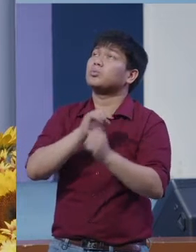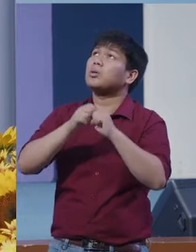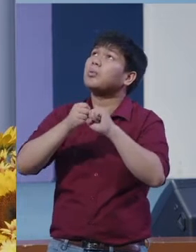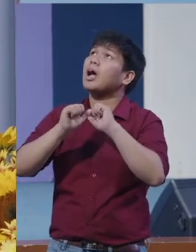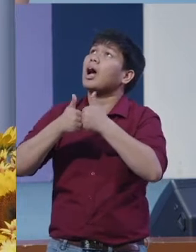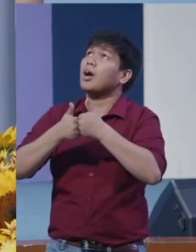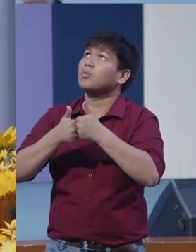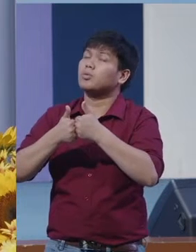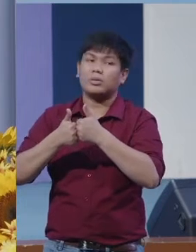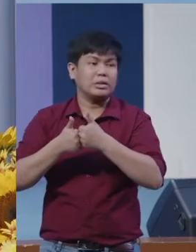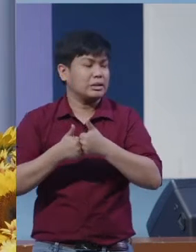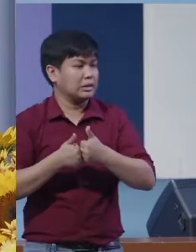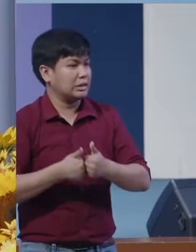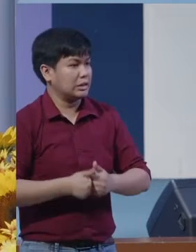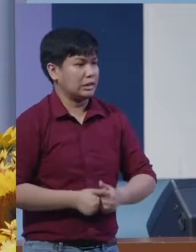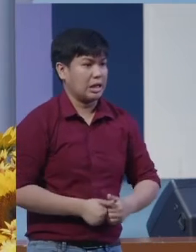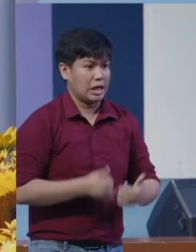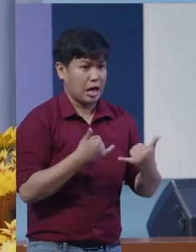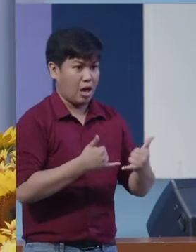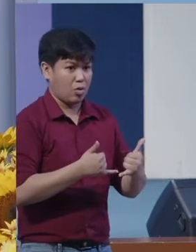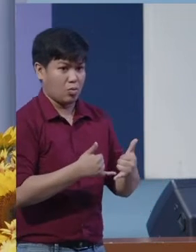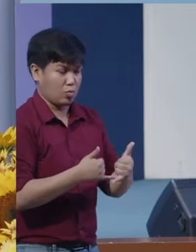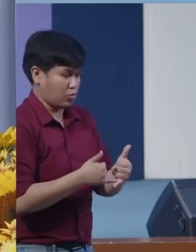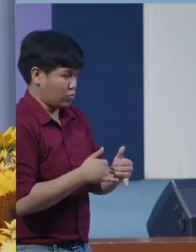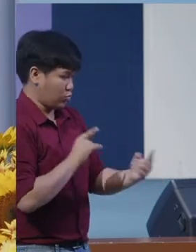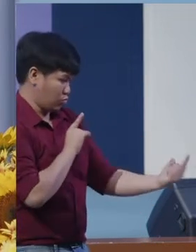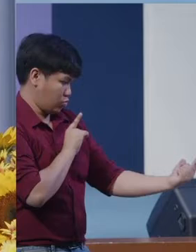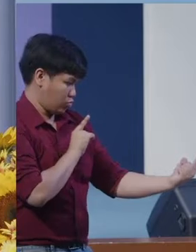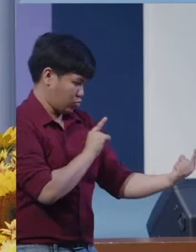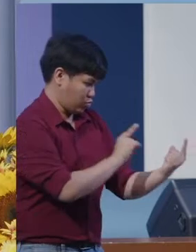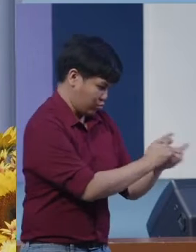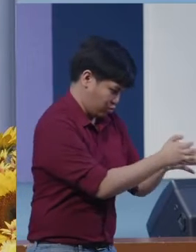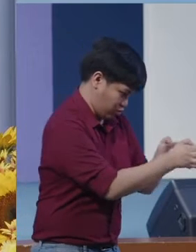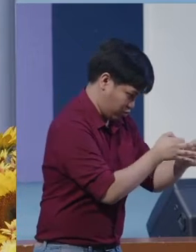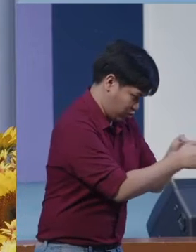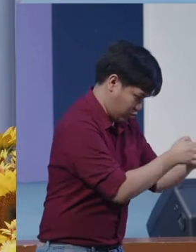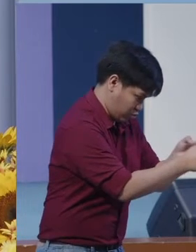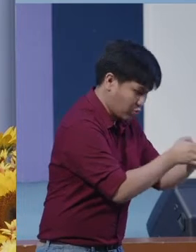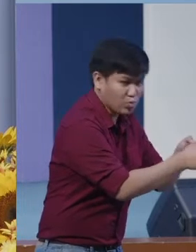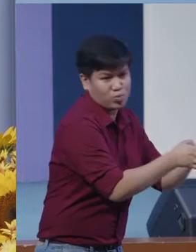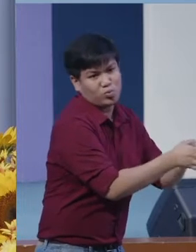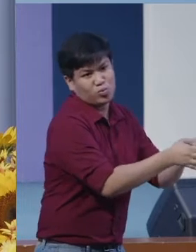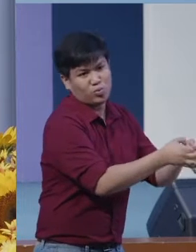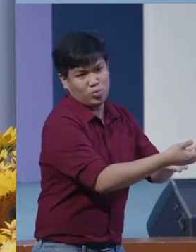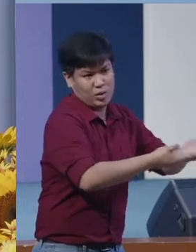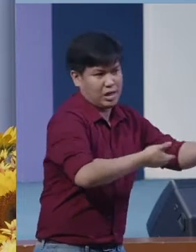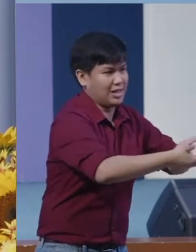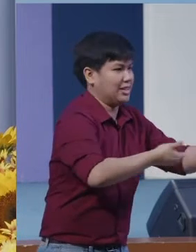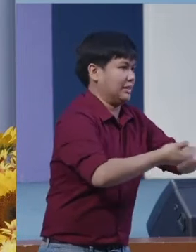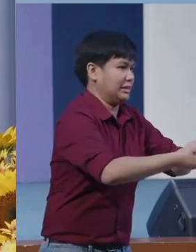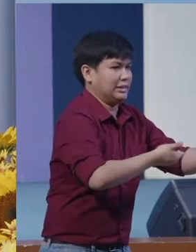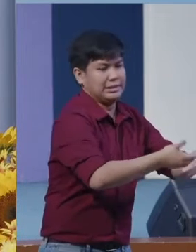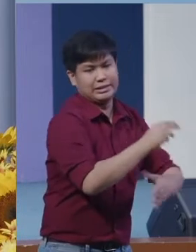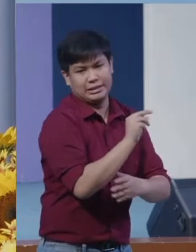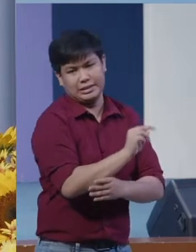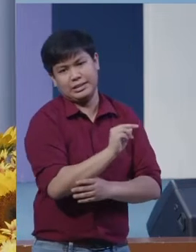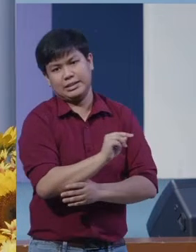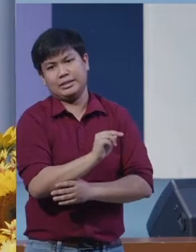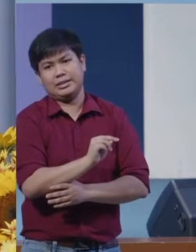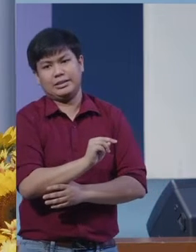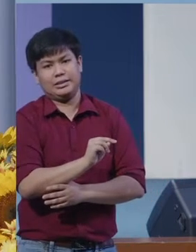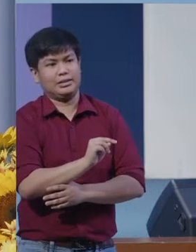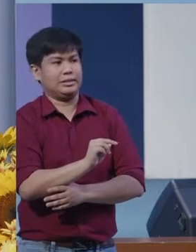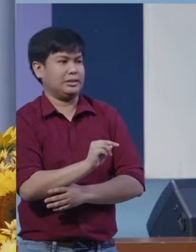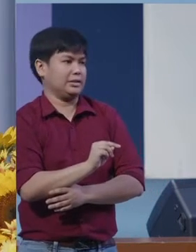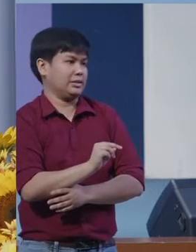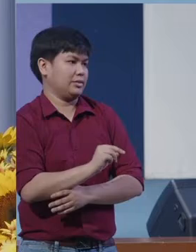Ngayon, baka ipapaliwanag niya sa'yo, actually, alam mo, kapatid, kaya ako nagawa yun kasi kaya nag-init yung ulo ko, kaya ako nabitawan yung